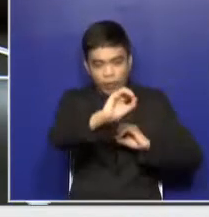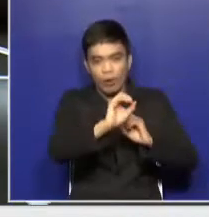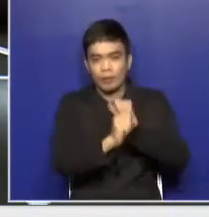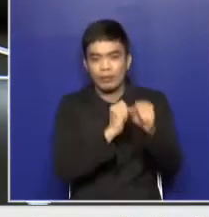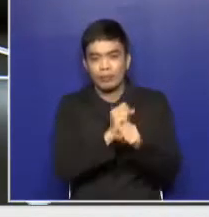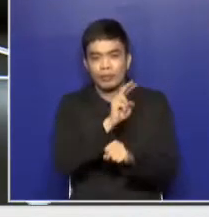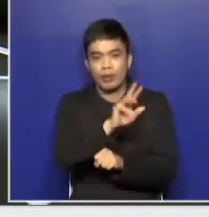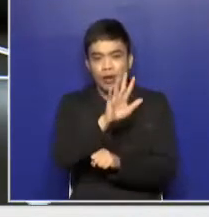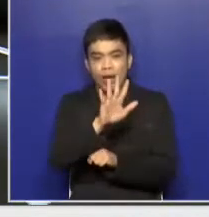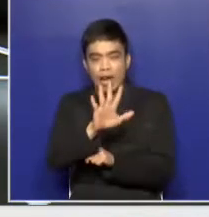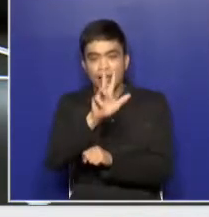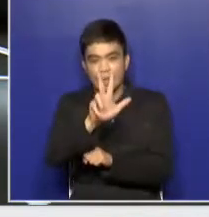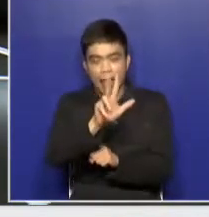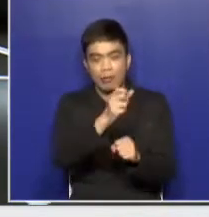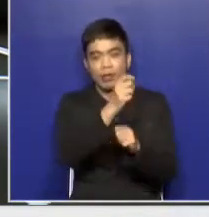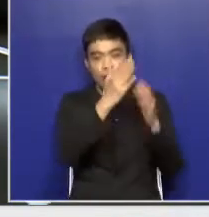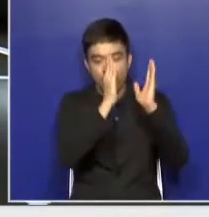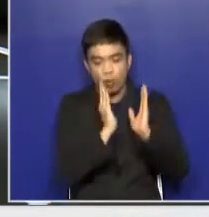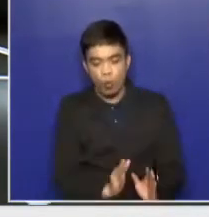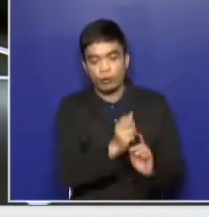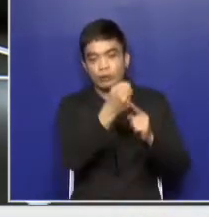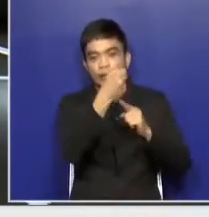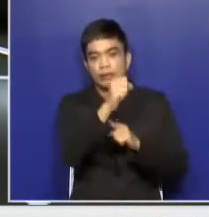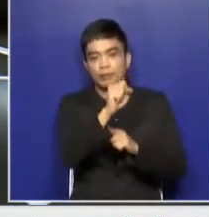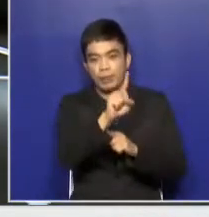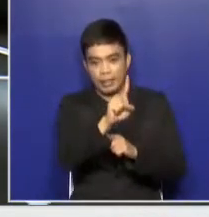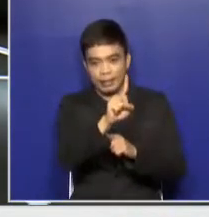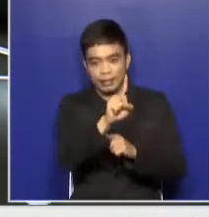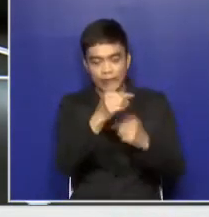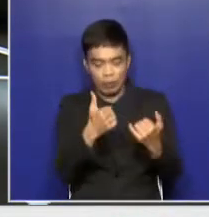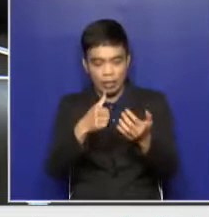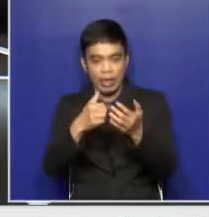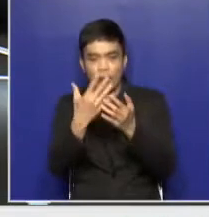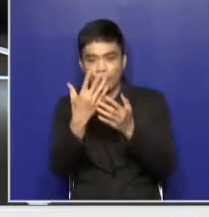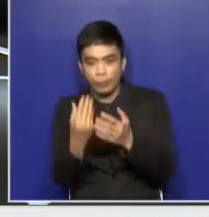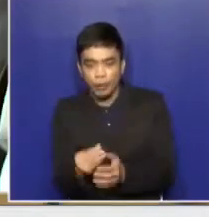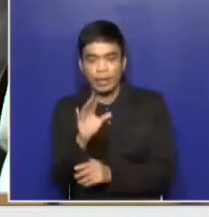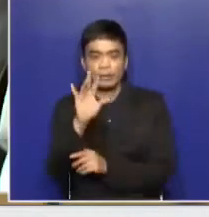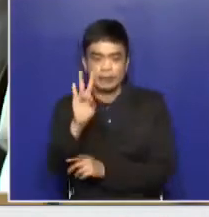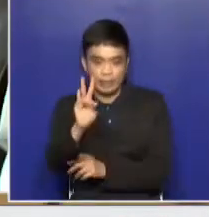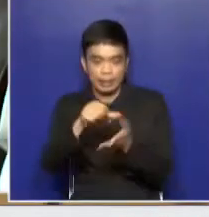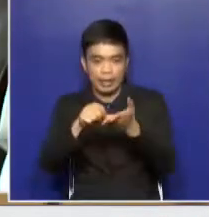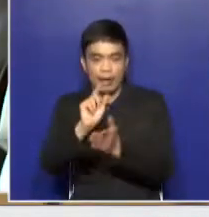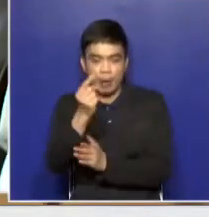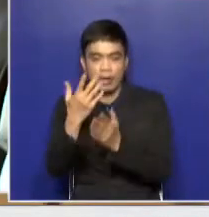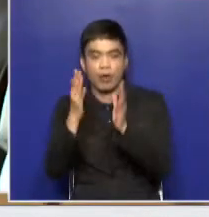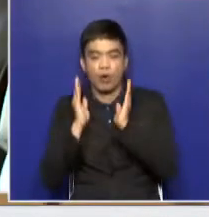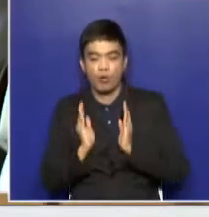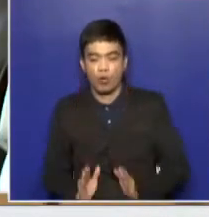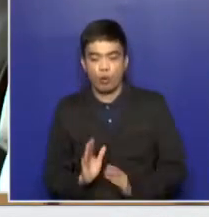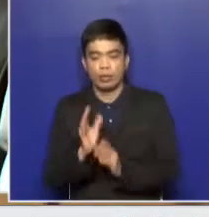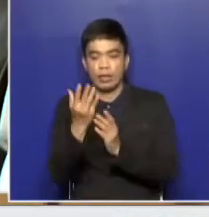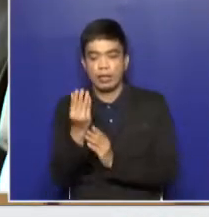ท่านต่อมานะครับมีการแก้ไขปรับปรุงใหม่เหลืออยู่7ท่านนะครับและ7ท่านนี้ก็มาจ